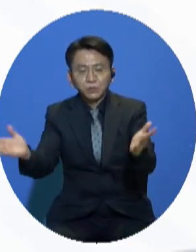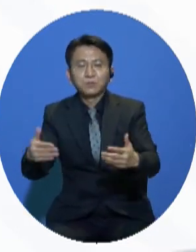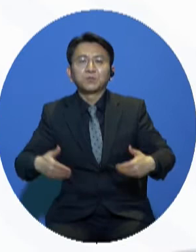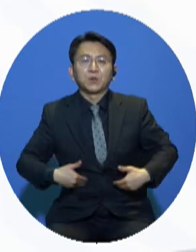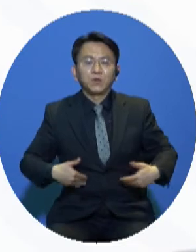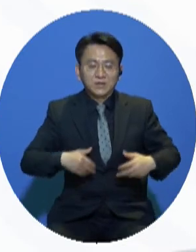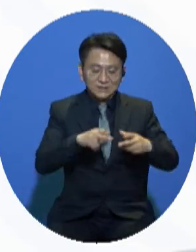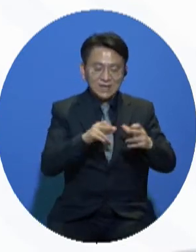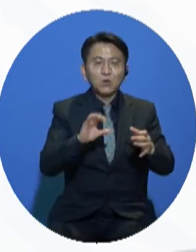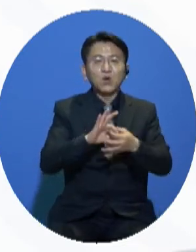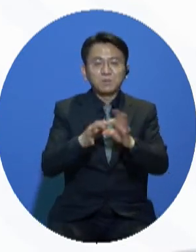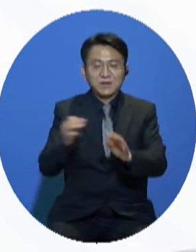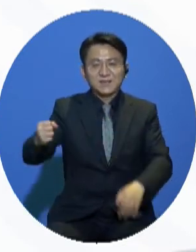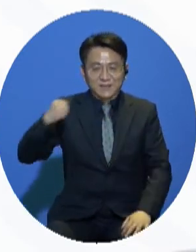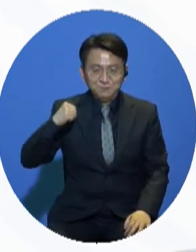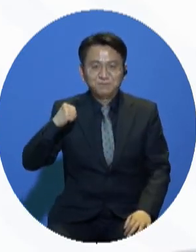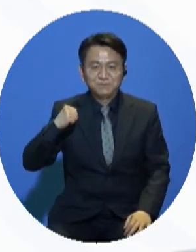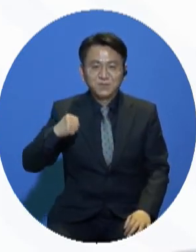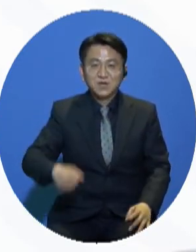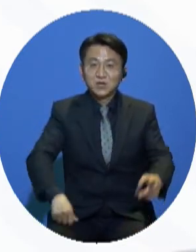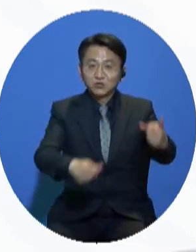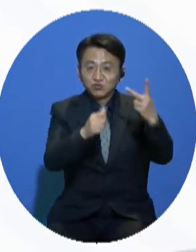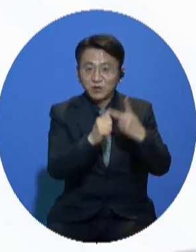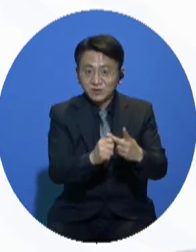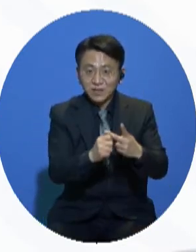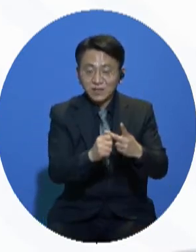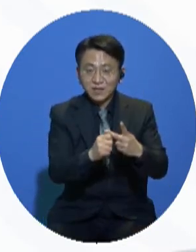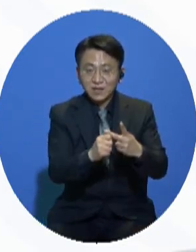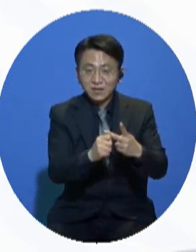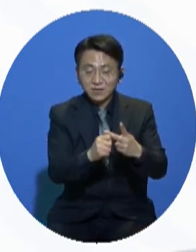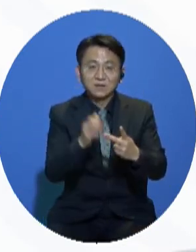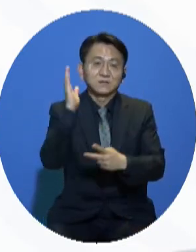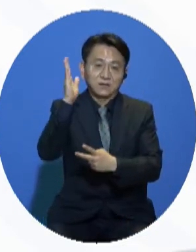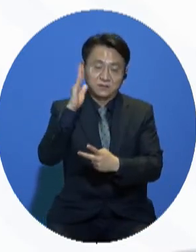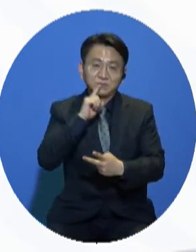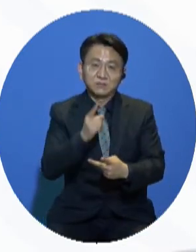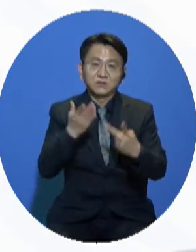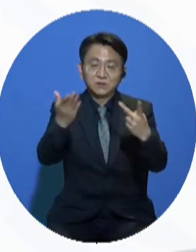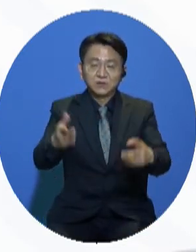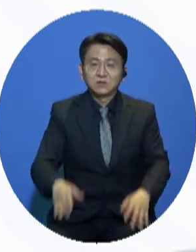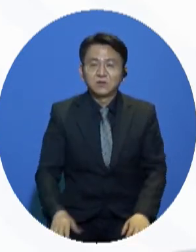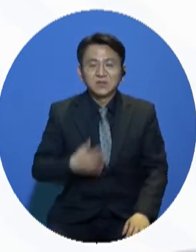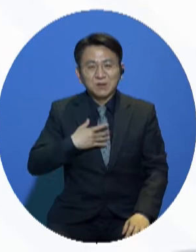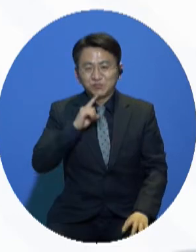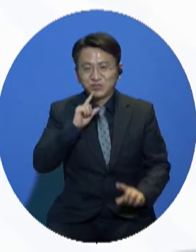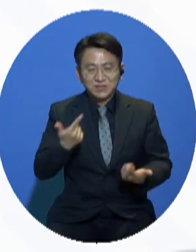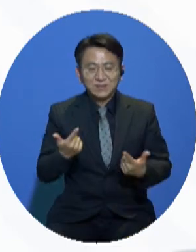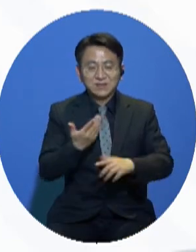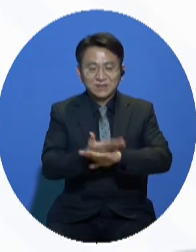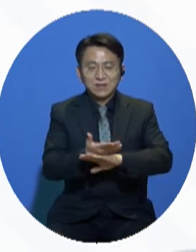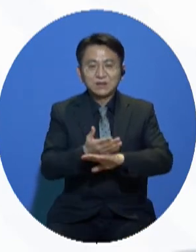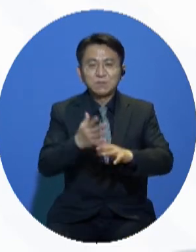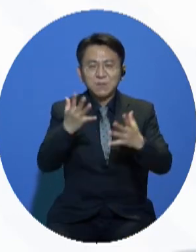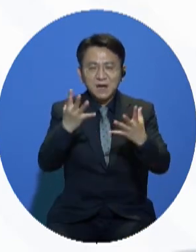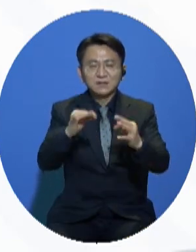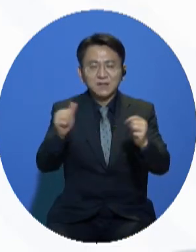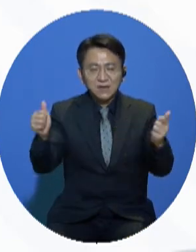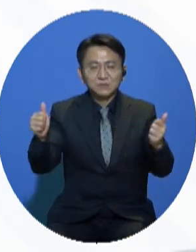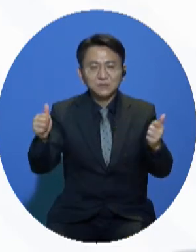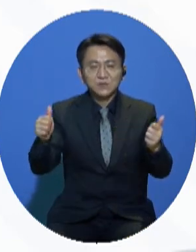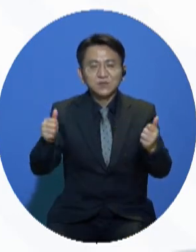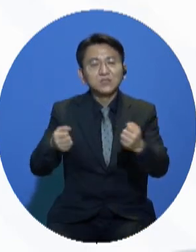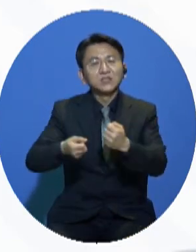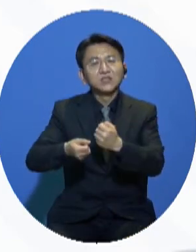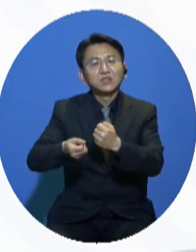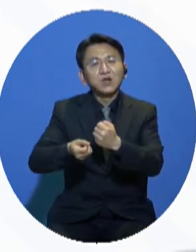패럴림픽의 힘입니다. 두 번째의 스토리를 말씀드리겠습니다. 저뿐만 아니라 많은 사람들이 영향을